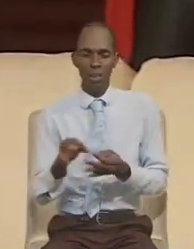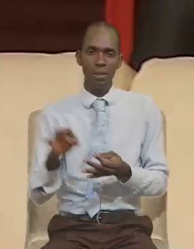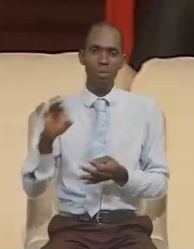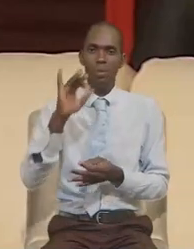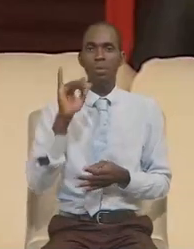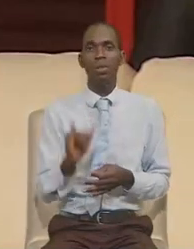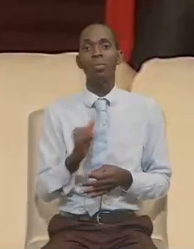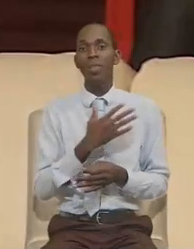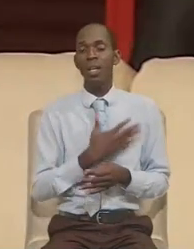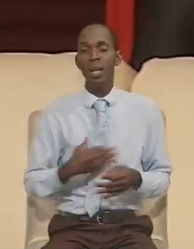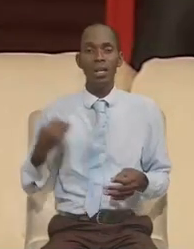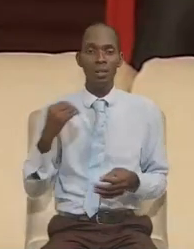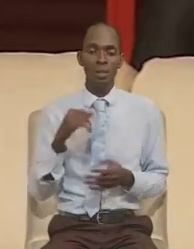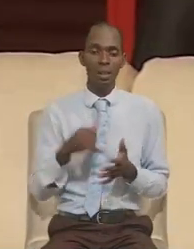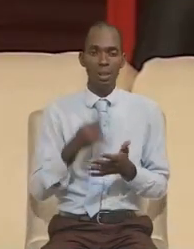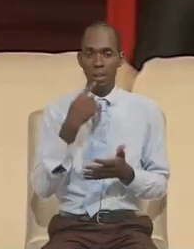dit,